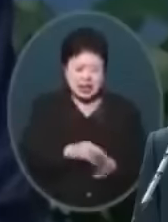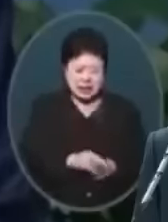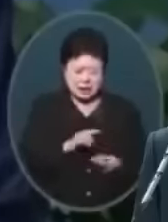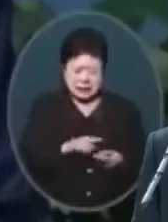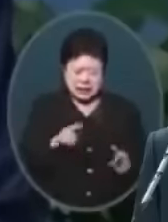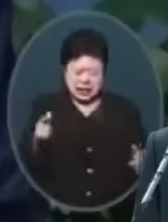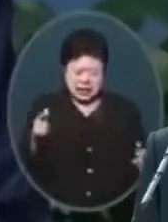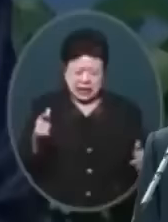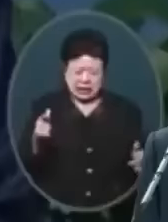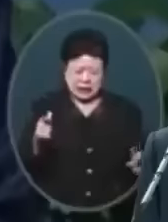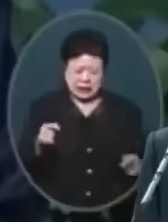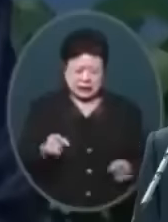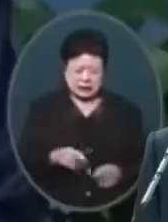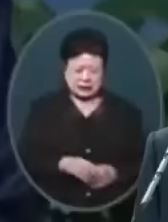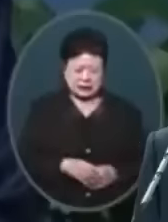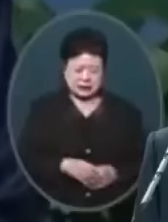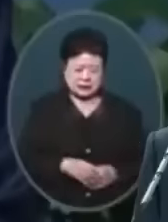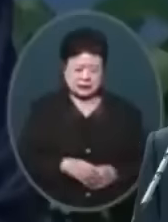하냐?